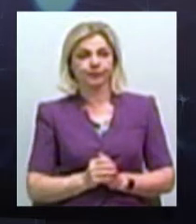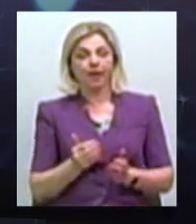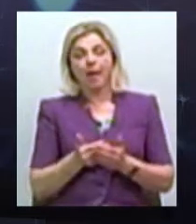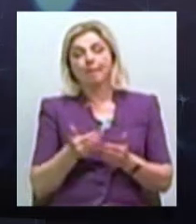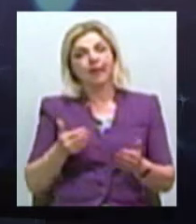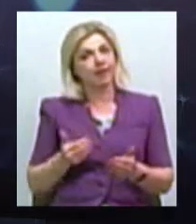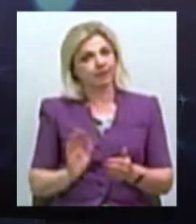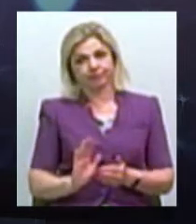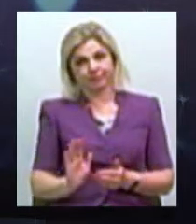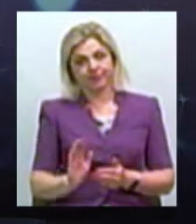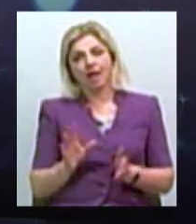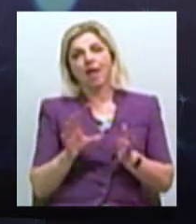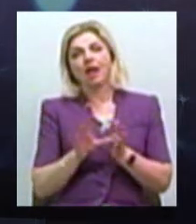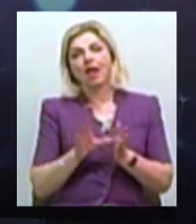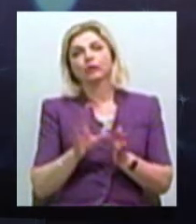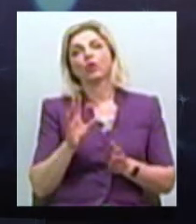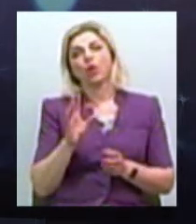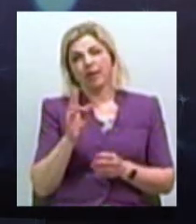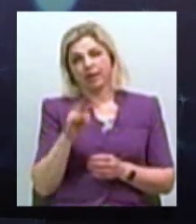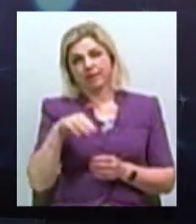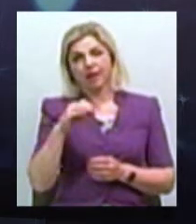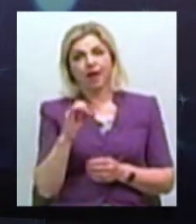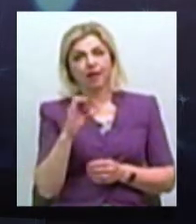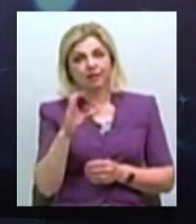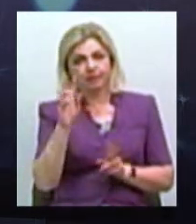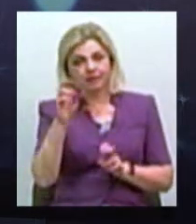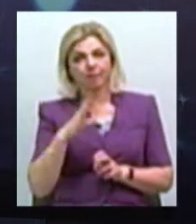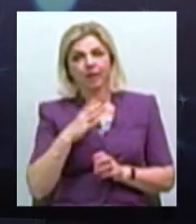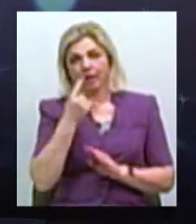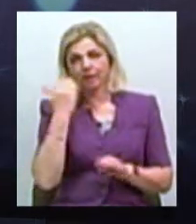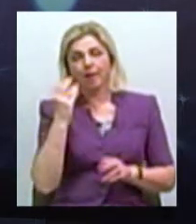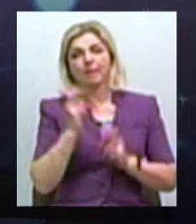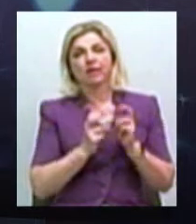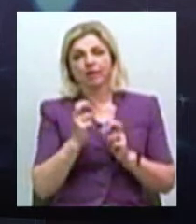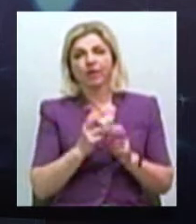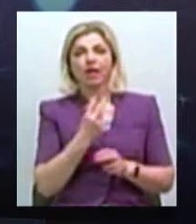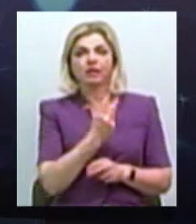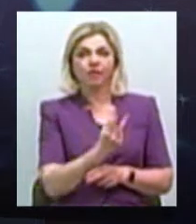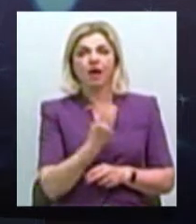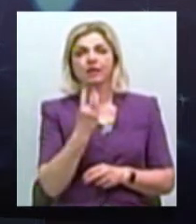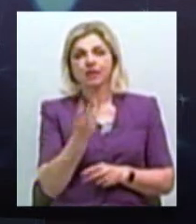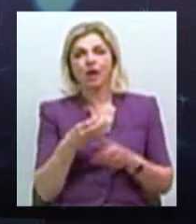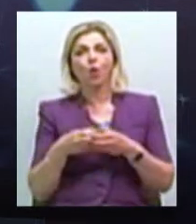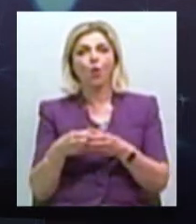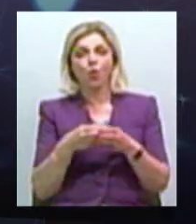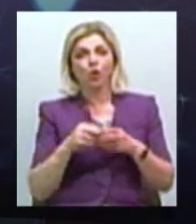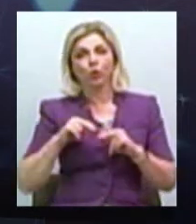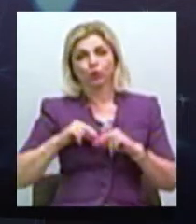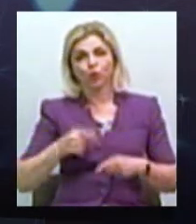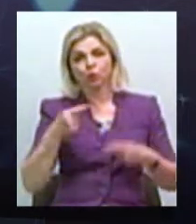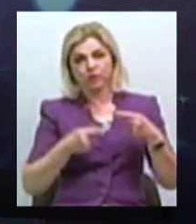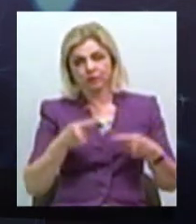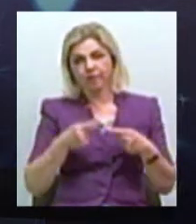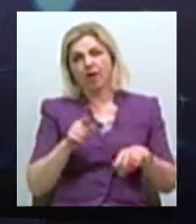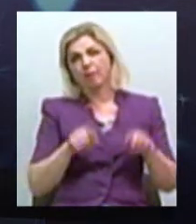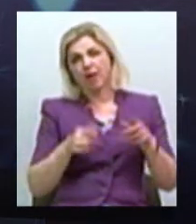у нас був електротранс, у нас, до недавнього часу це було підприємство, яке 2 чи 3 колективних трудових спорів з періодичністю